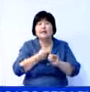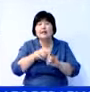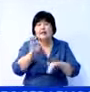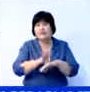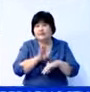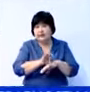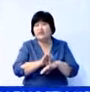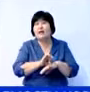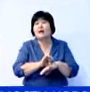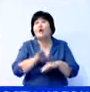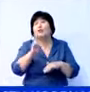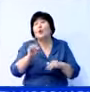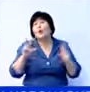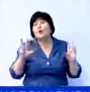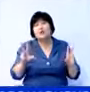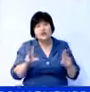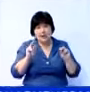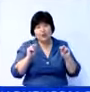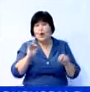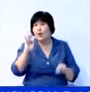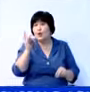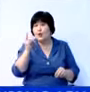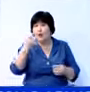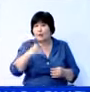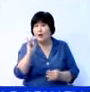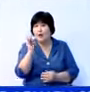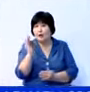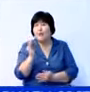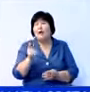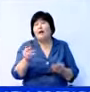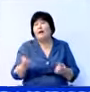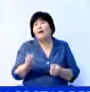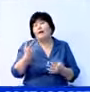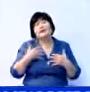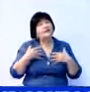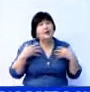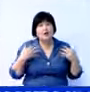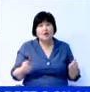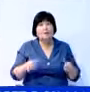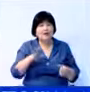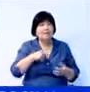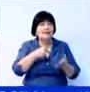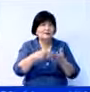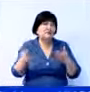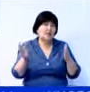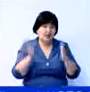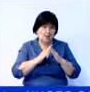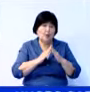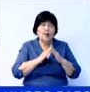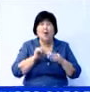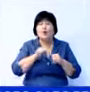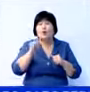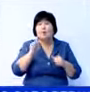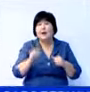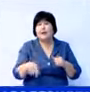коронавирусной инфекцией. Но, к счастью, ребенок новорожденный оказался здоровым и был выписан домой. Но, кроме